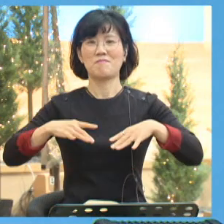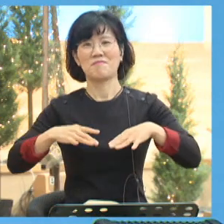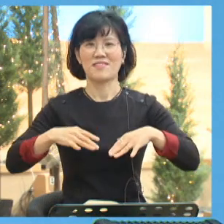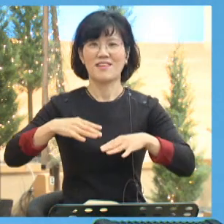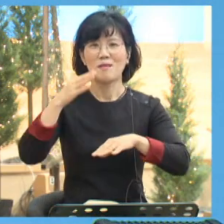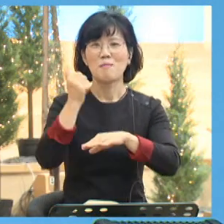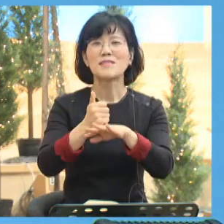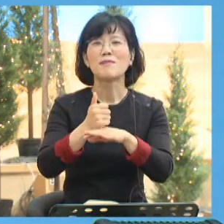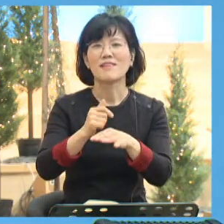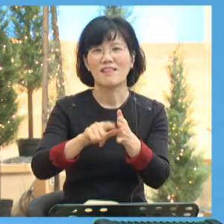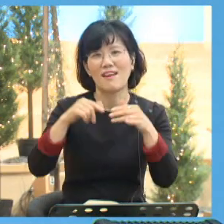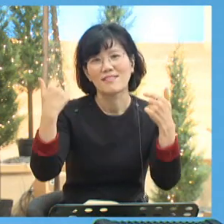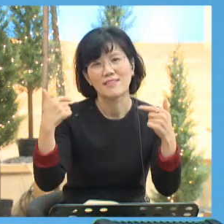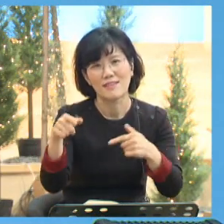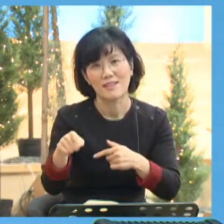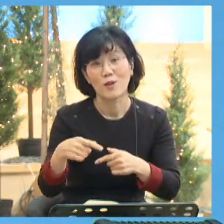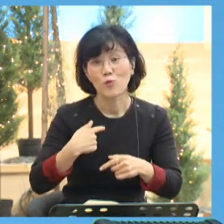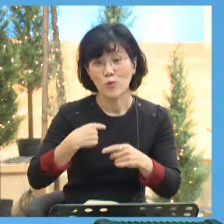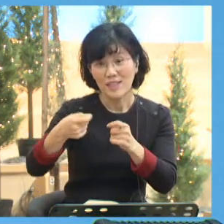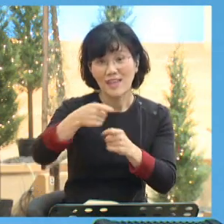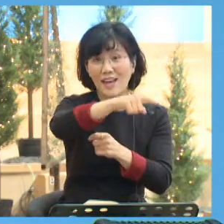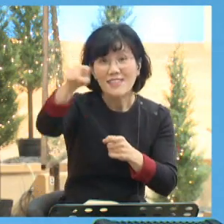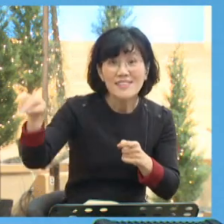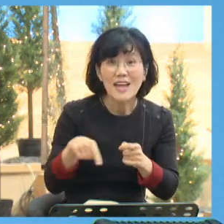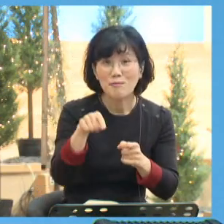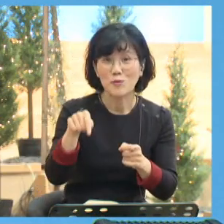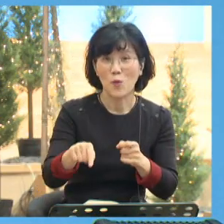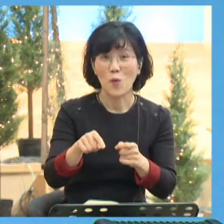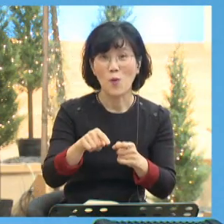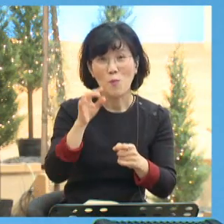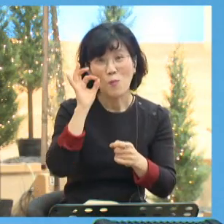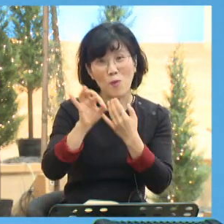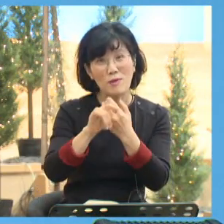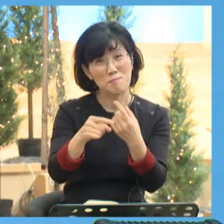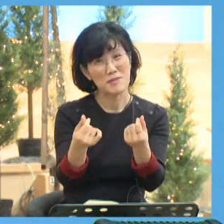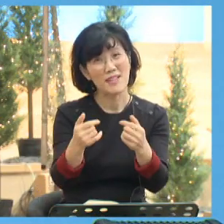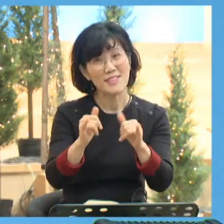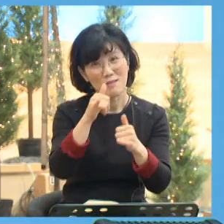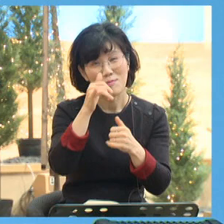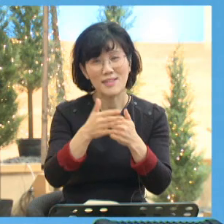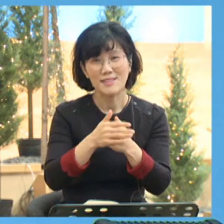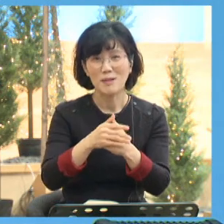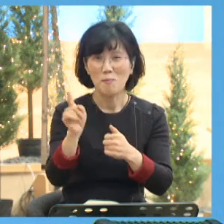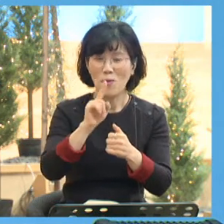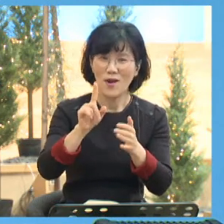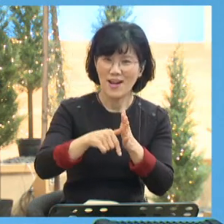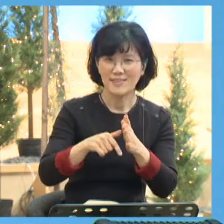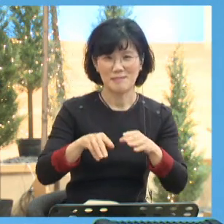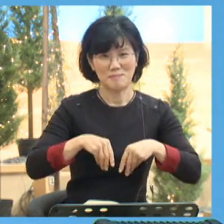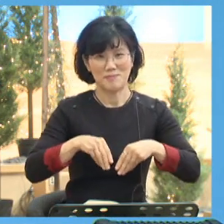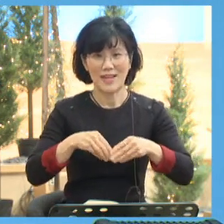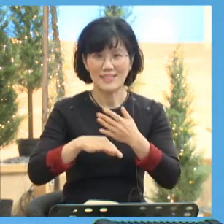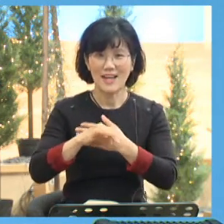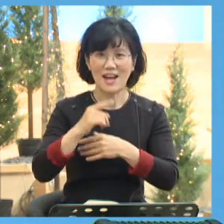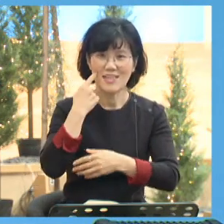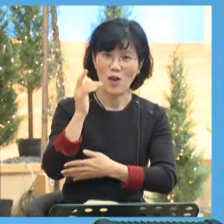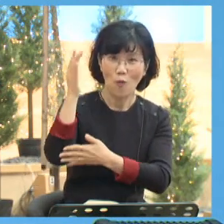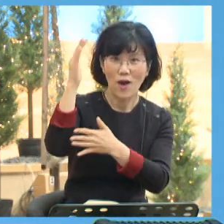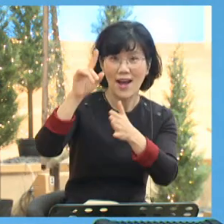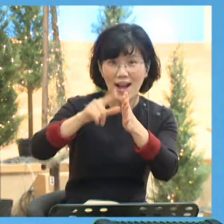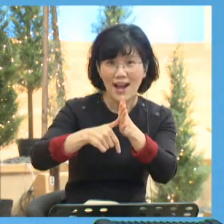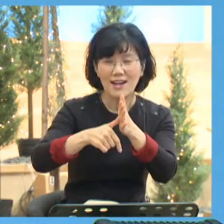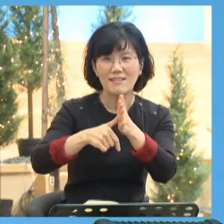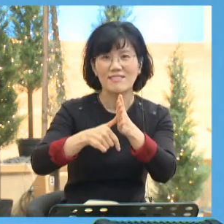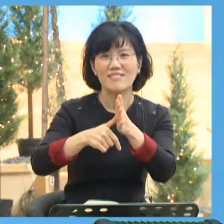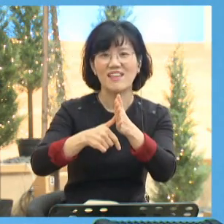우리 안에도 이런 사람들이 있잖아요 꼭 필요할 때는 가만히 있고 멈 차리고 떠 있다가 뭔가 영광 받을 일이 있으면 딱 목을